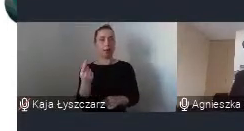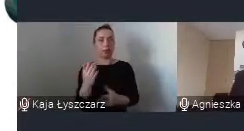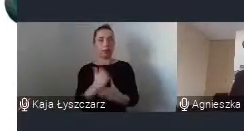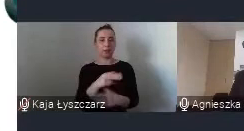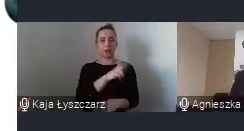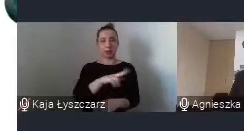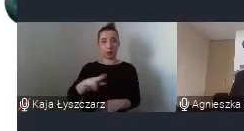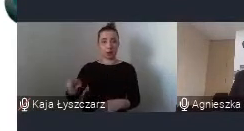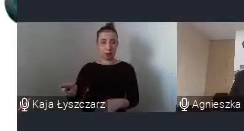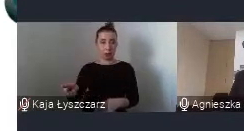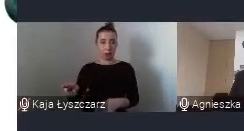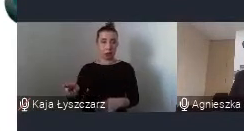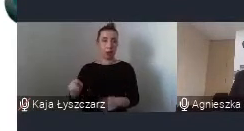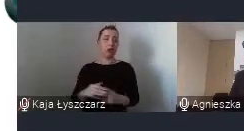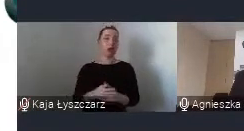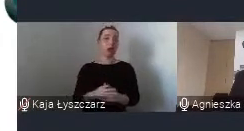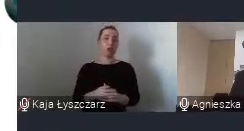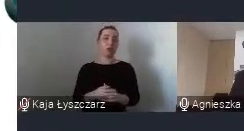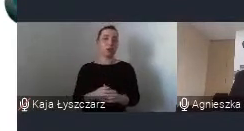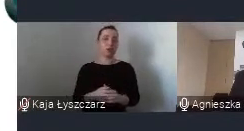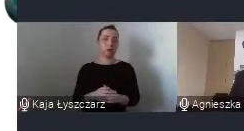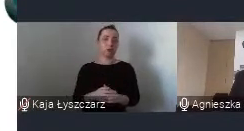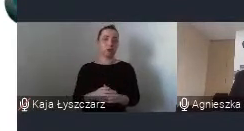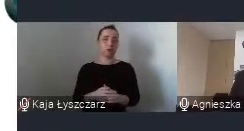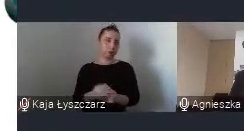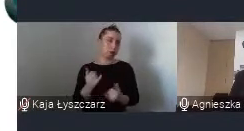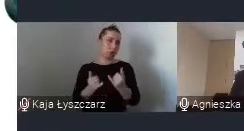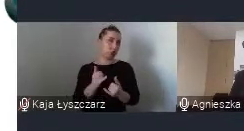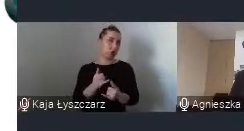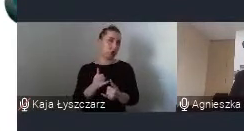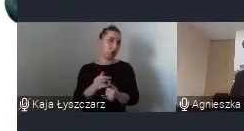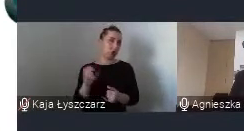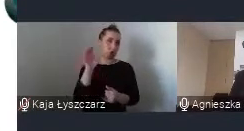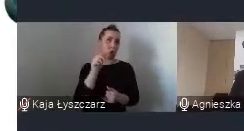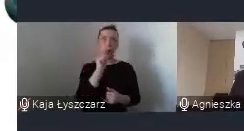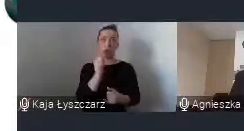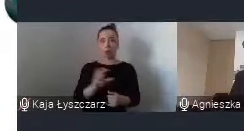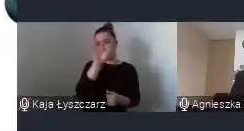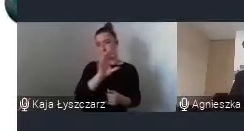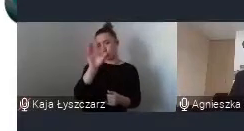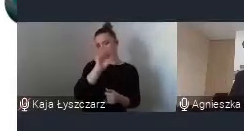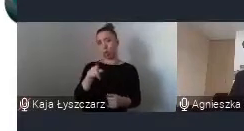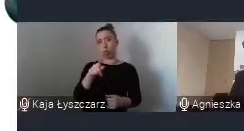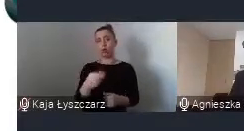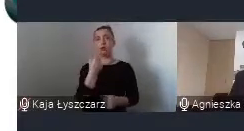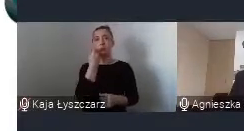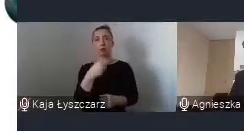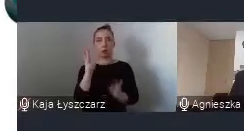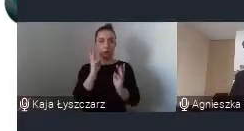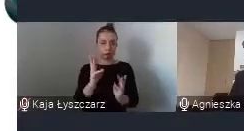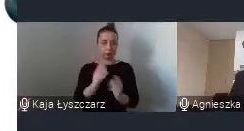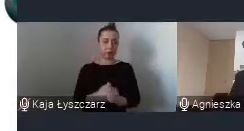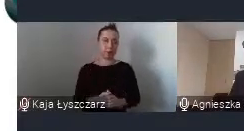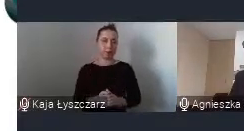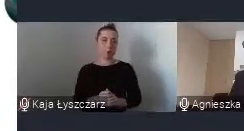międzynarodowe rzeczywiście tutaj w takim spojrzeniu Unii Europejskiej są coraz ważniejsze i być może te partnerstwa w tej